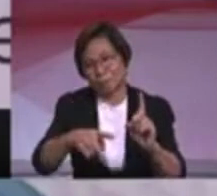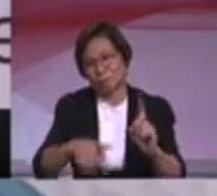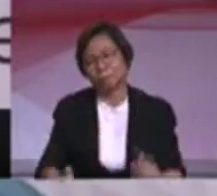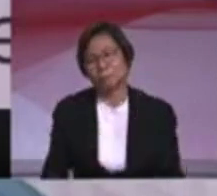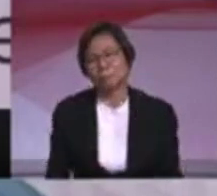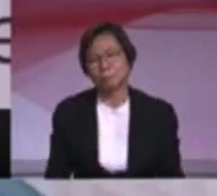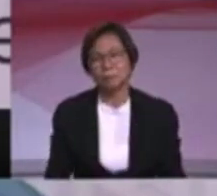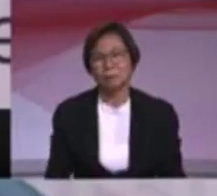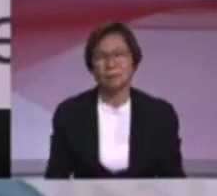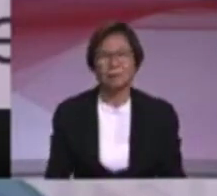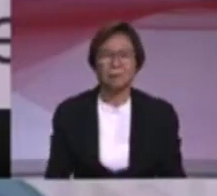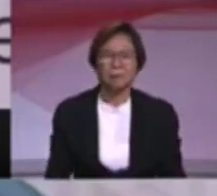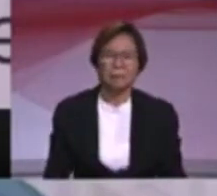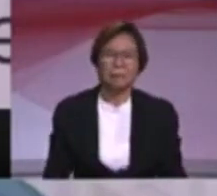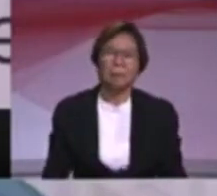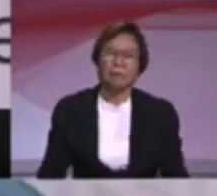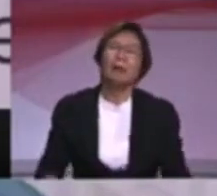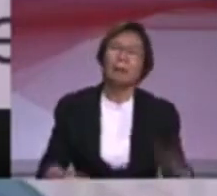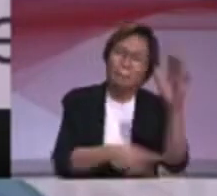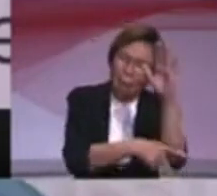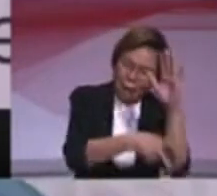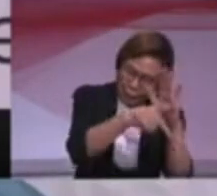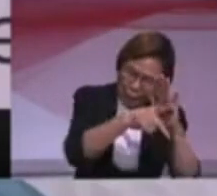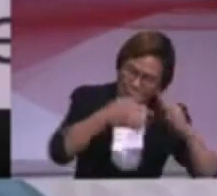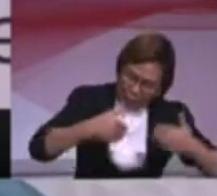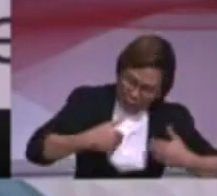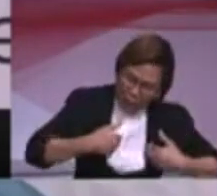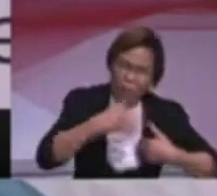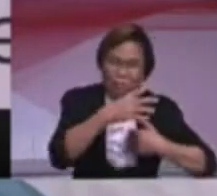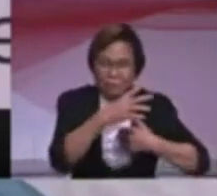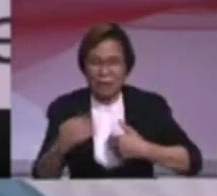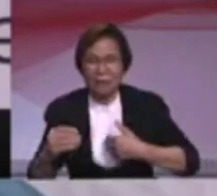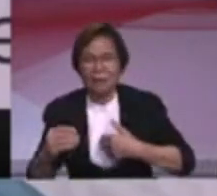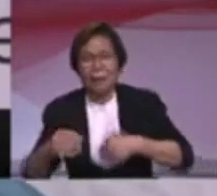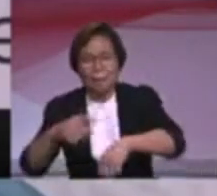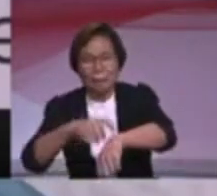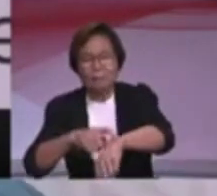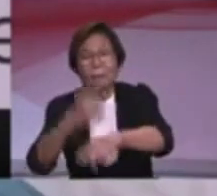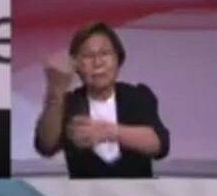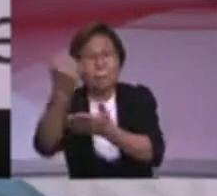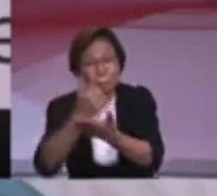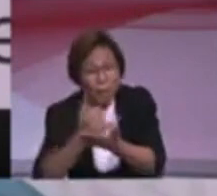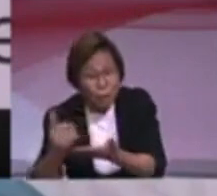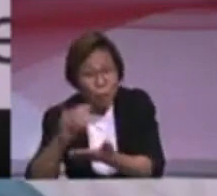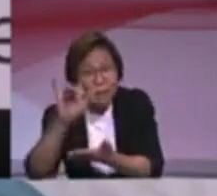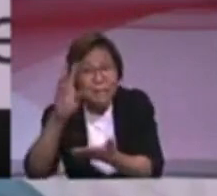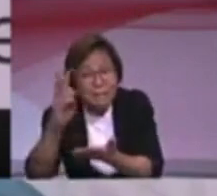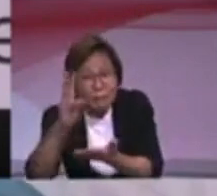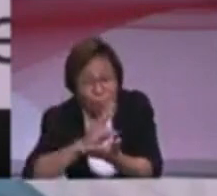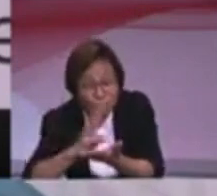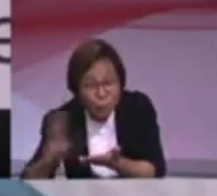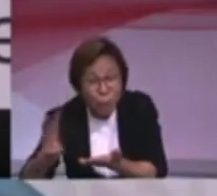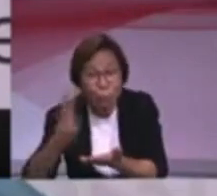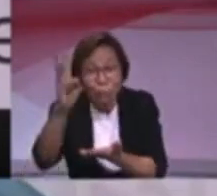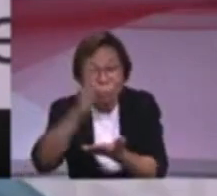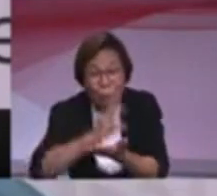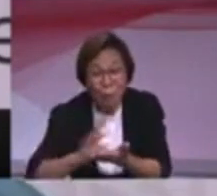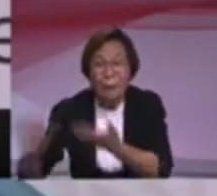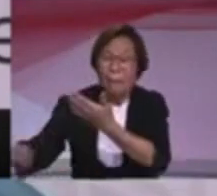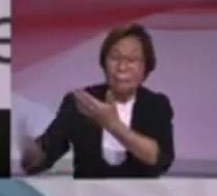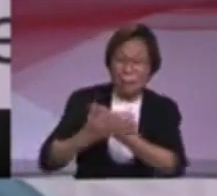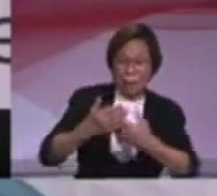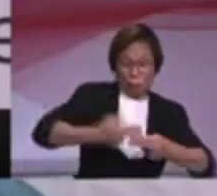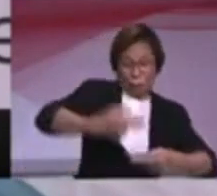sarankan. Bukan hanya di parlimen tetapi juga tempoh 6 minggu apabila kembali